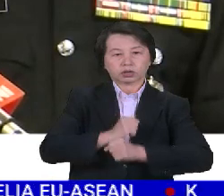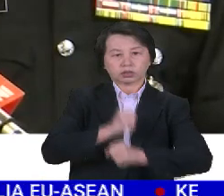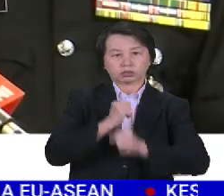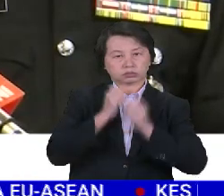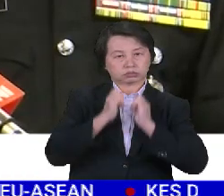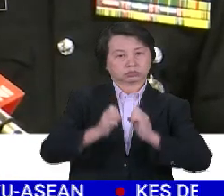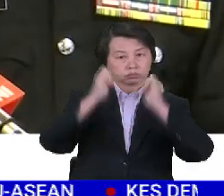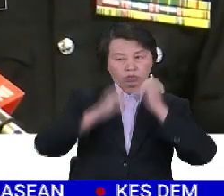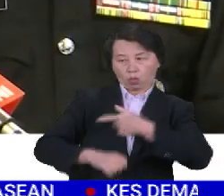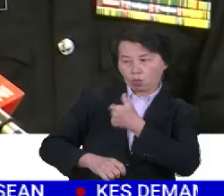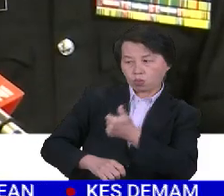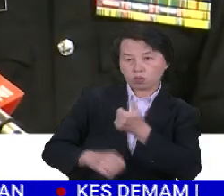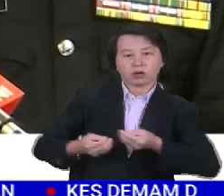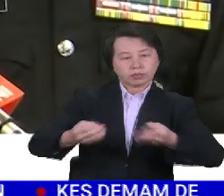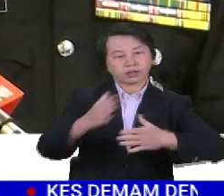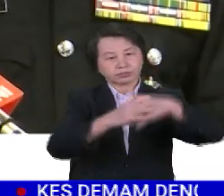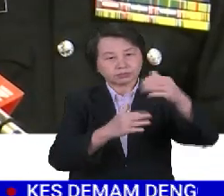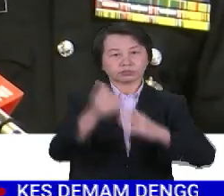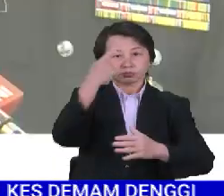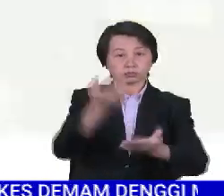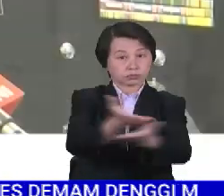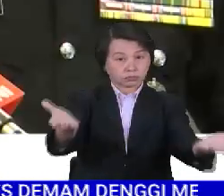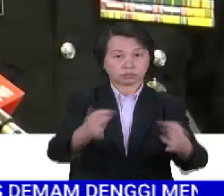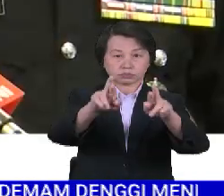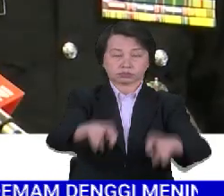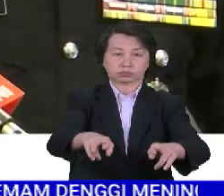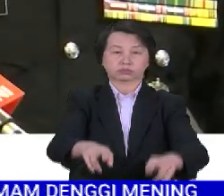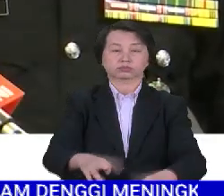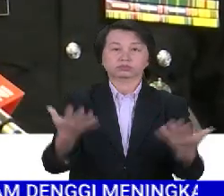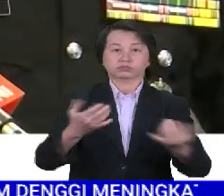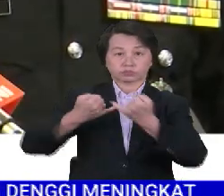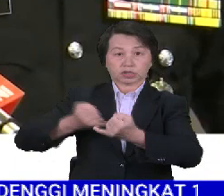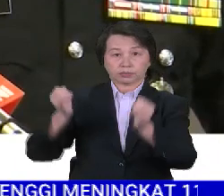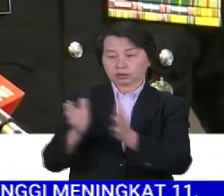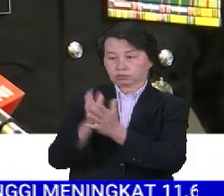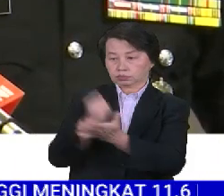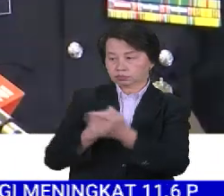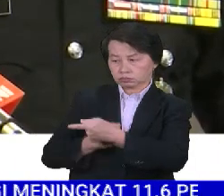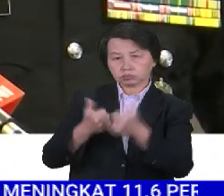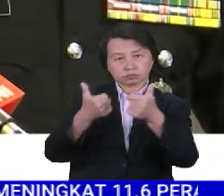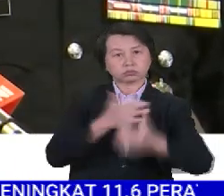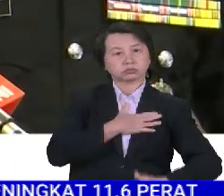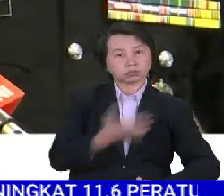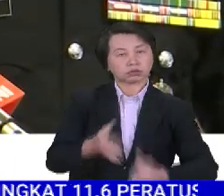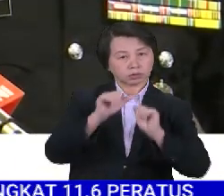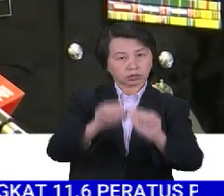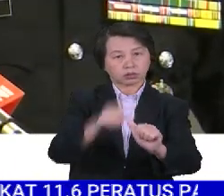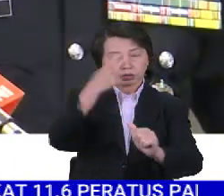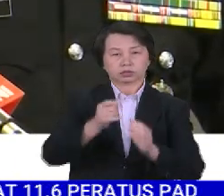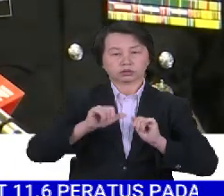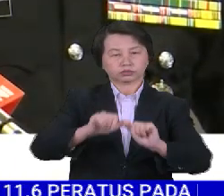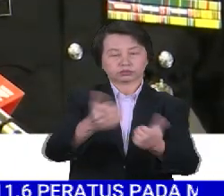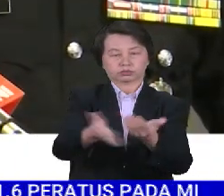yang cekap untuk memberi keselesaan kepada rakyat. Jabatan ini juga memberikan komitmen yang berterusan untuk